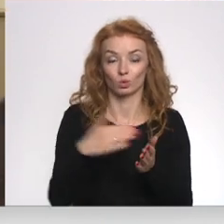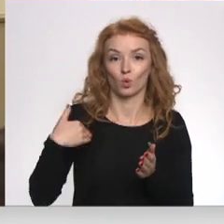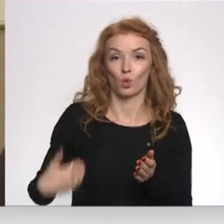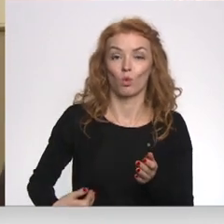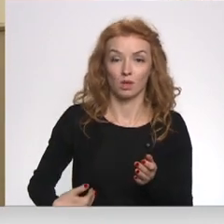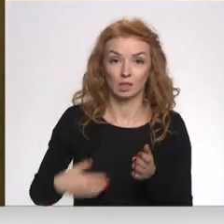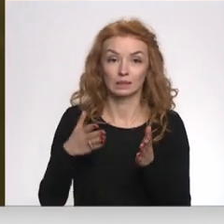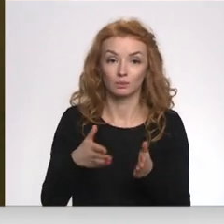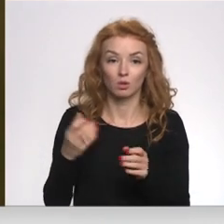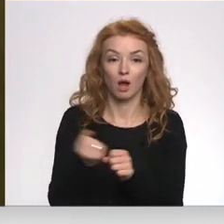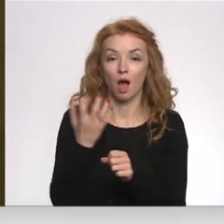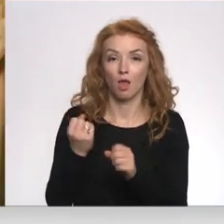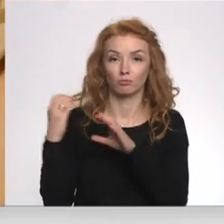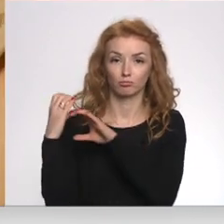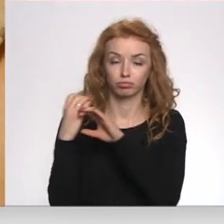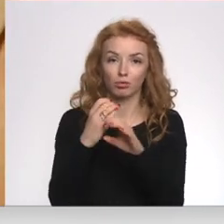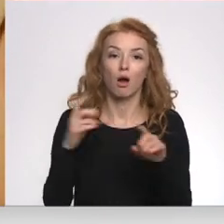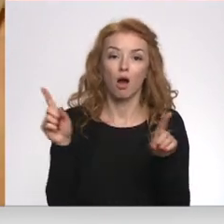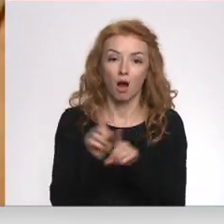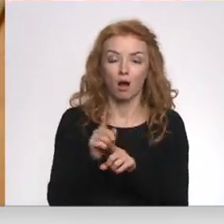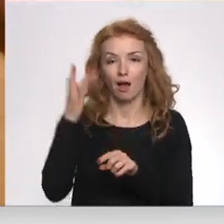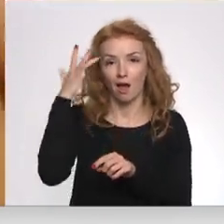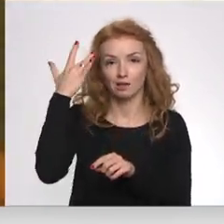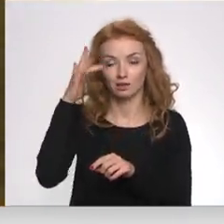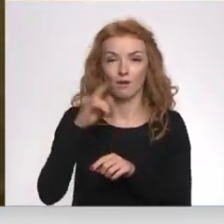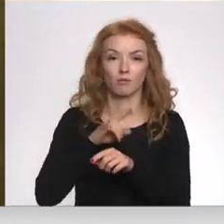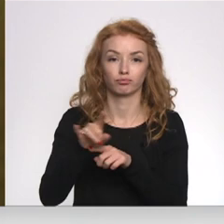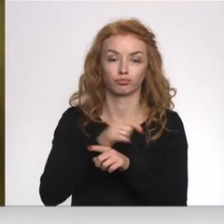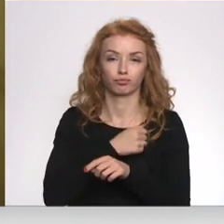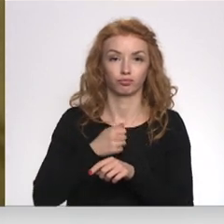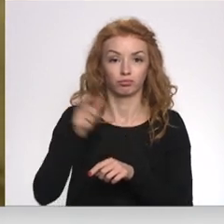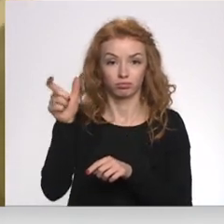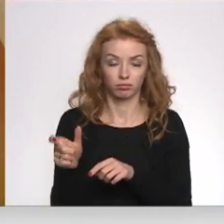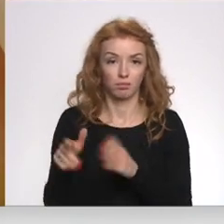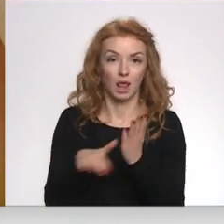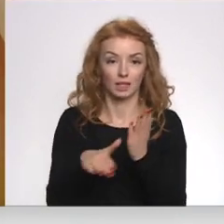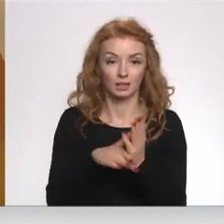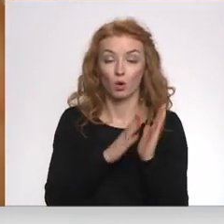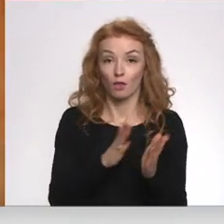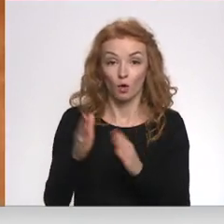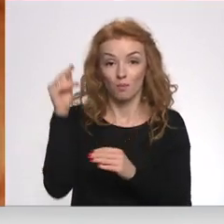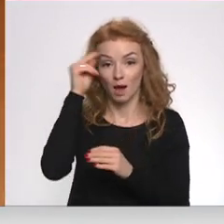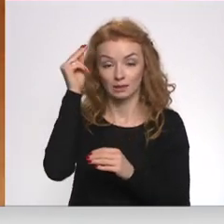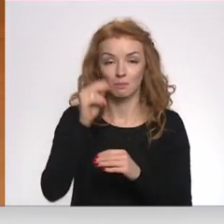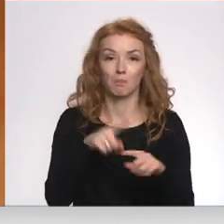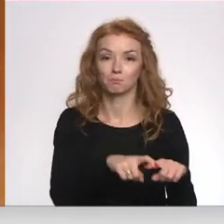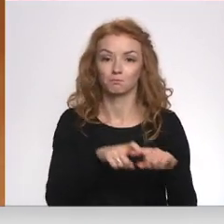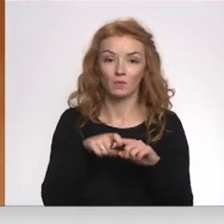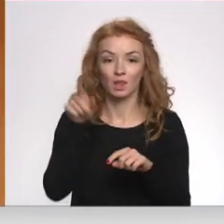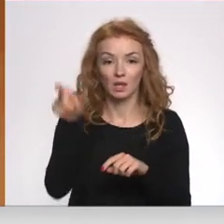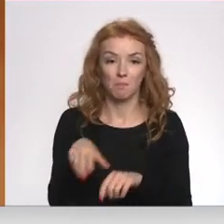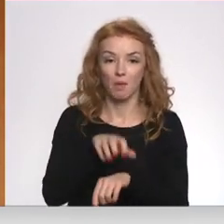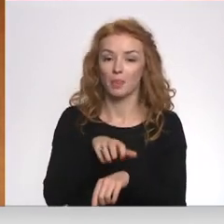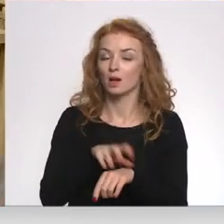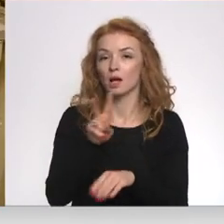NMPD transportu, gan ar ASV gaisa spēku vienības palīdzību. Gatavojoties mācībām, slimnīcā piesaistīti tie mediķi, kas